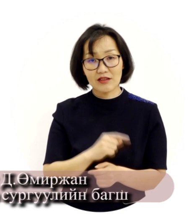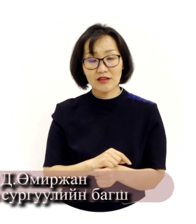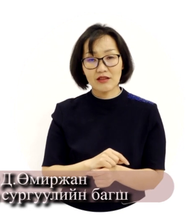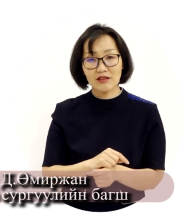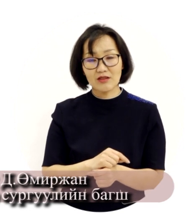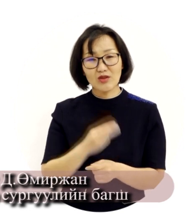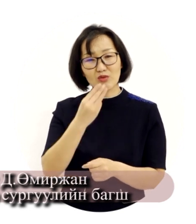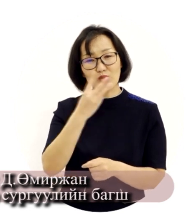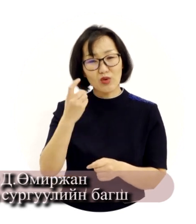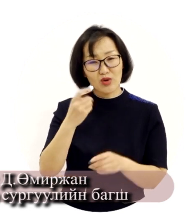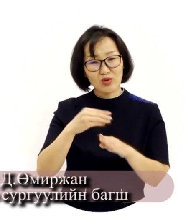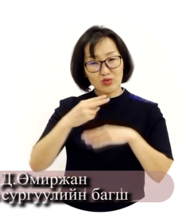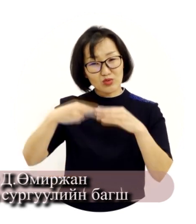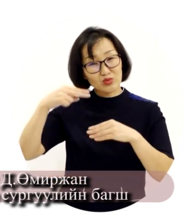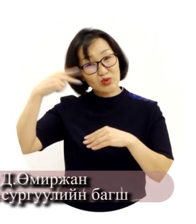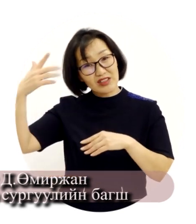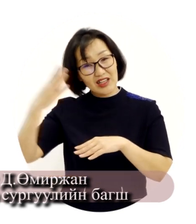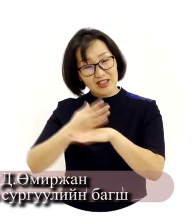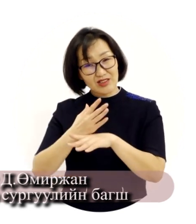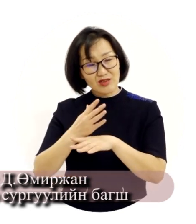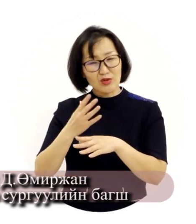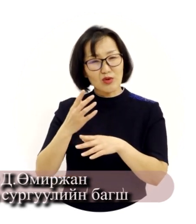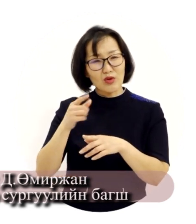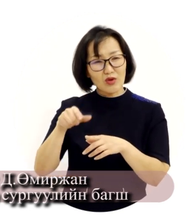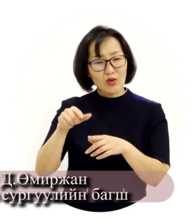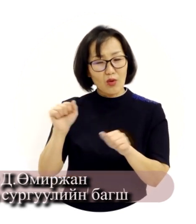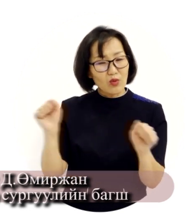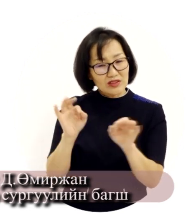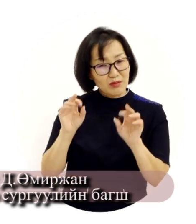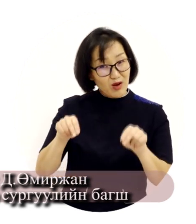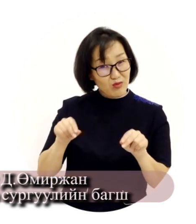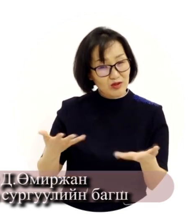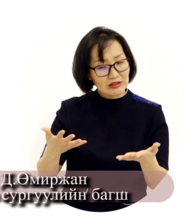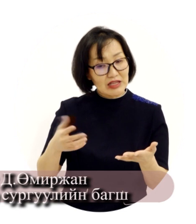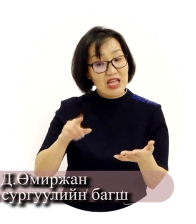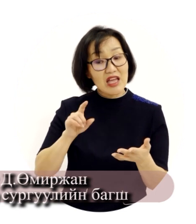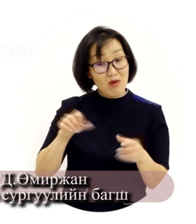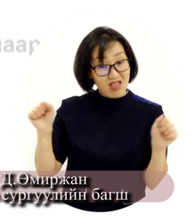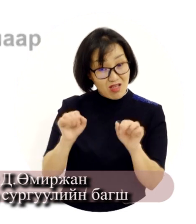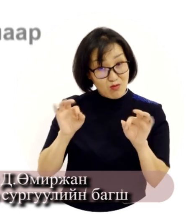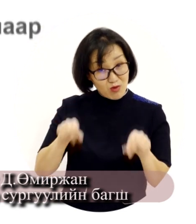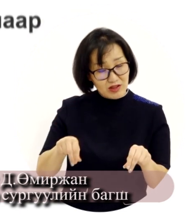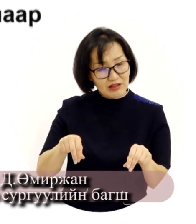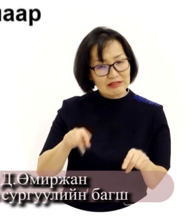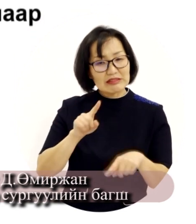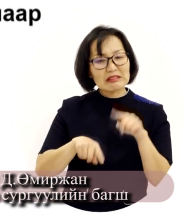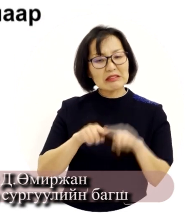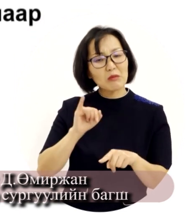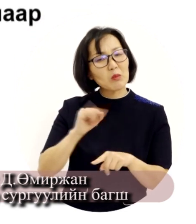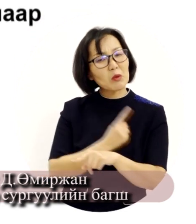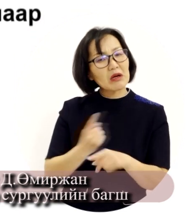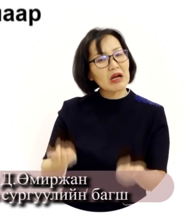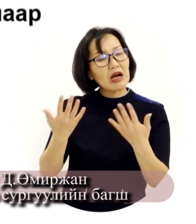Тарихи ескерткішті мұралар жойылып кетті деп ойлайық. Қандай кері әсер пайда болады? Сенің ойынша. Сұрақ екі.